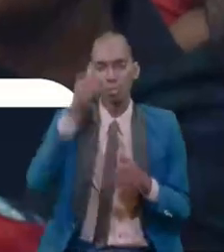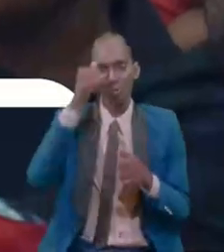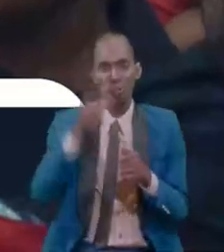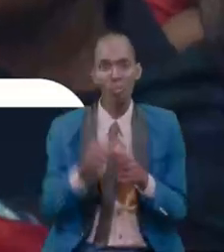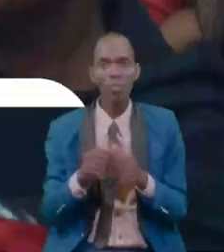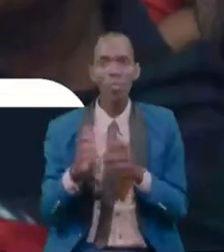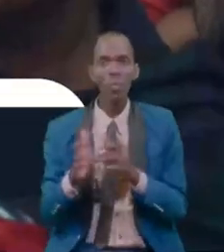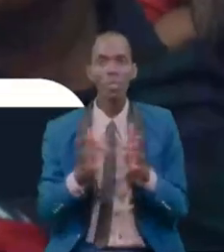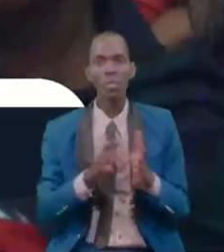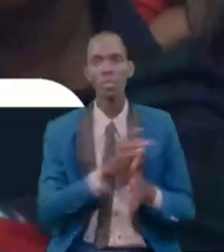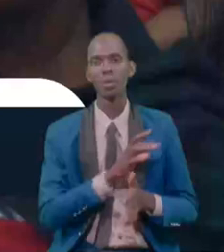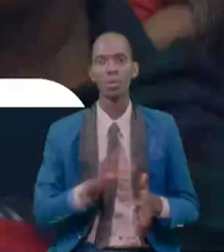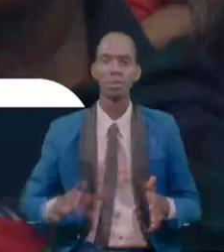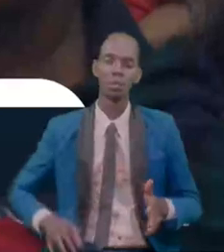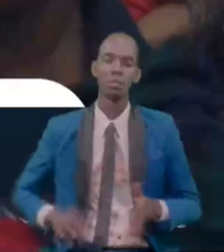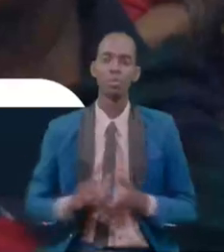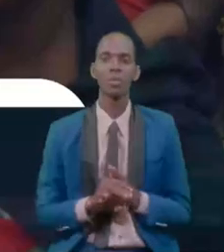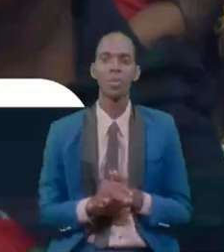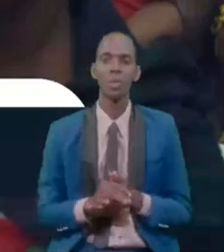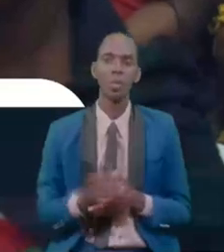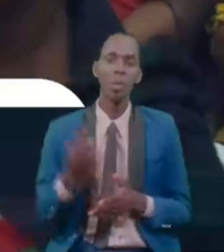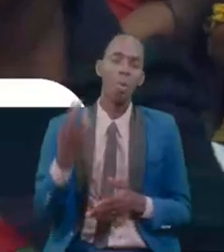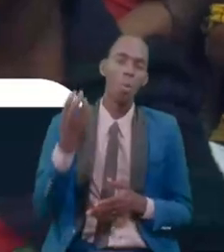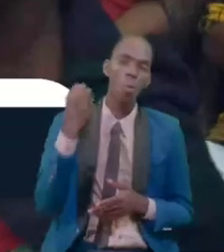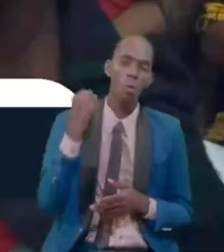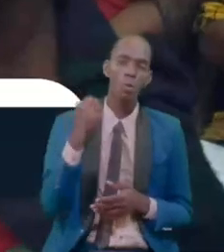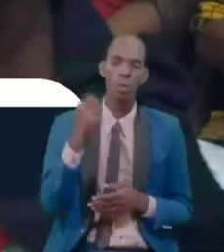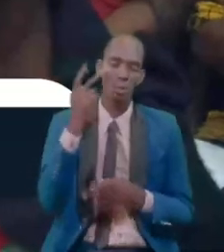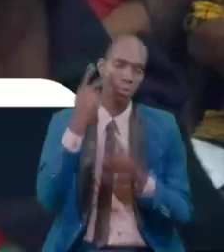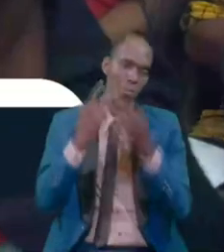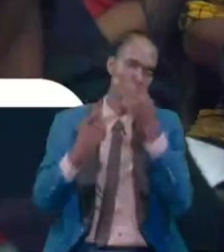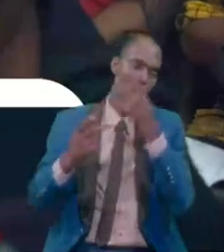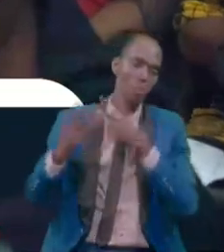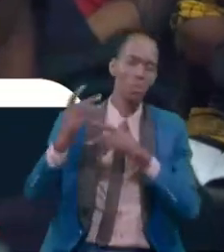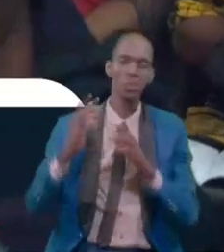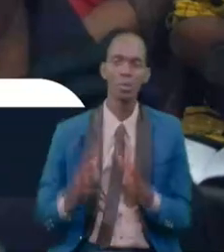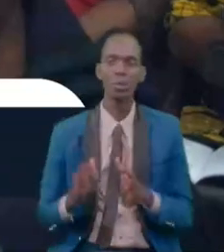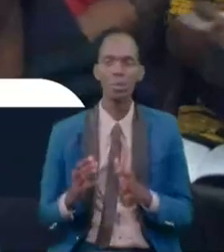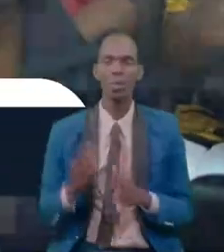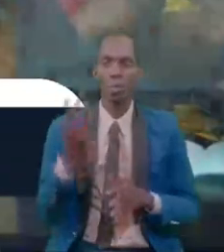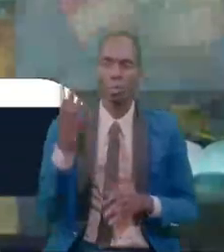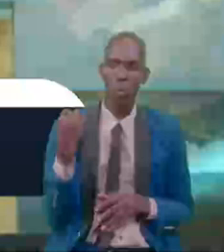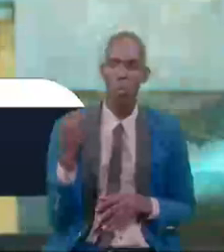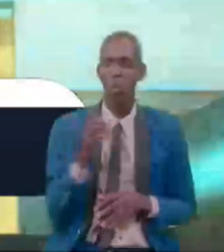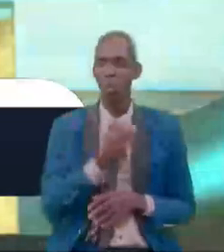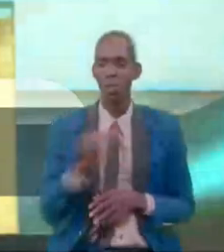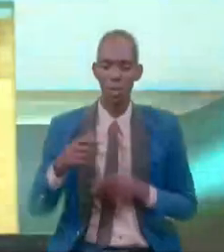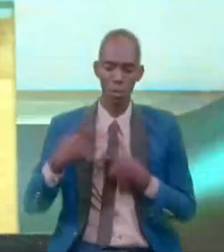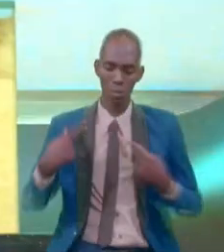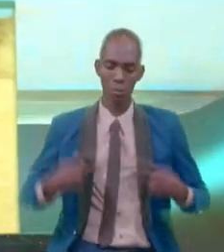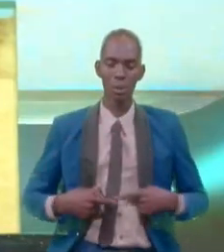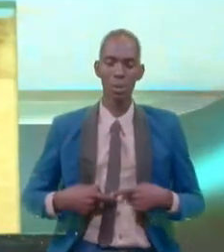Rappelez-vous, Jésus-Christ était prophète. Il était sacrificateur. En